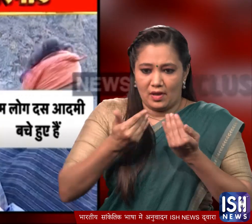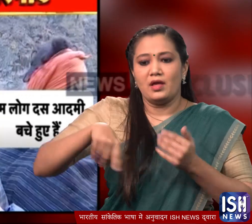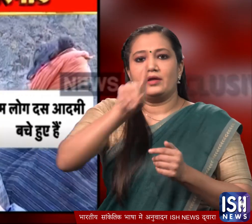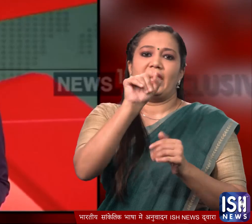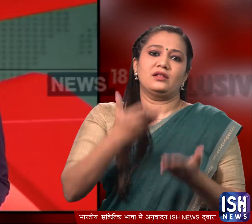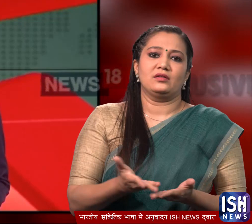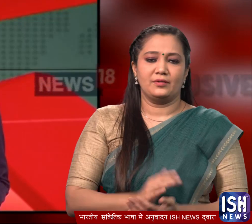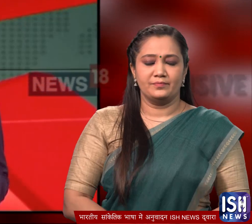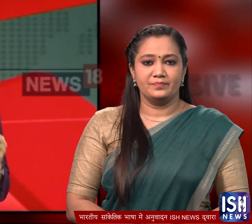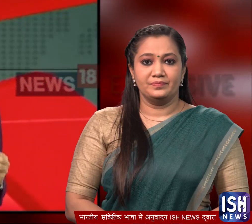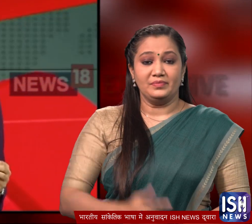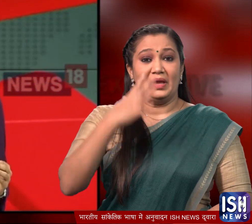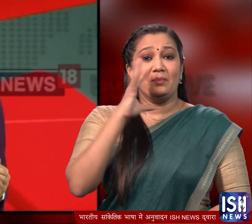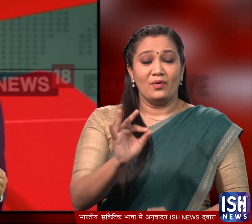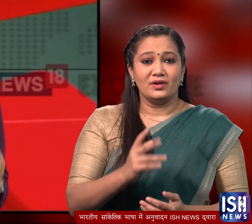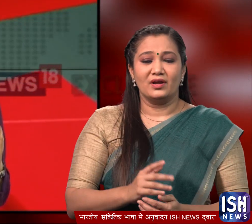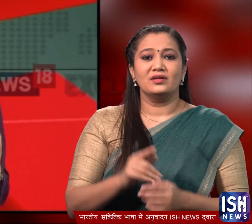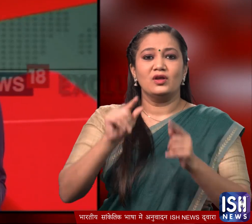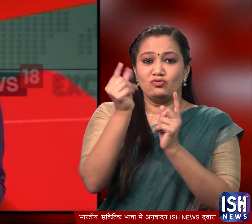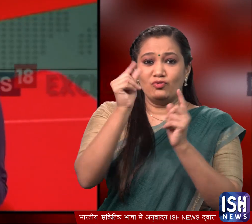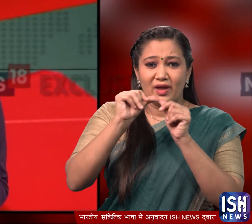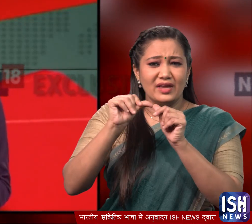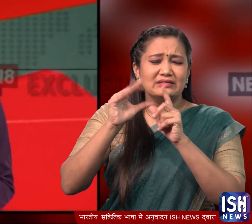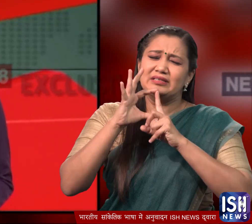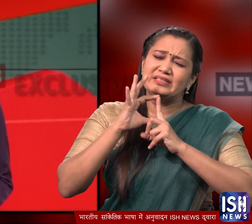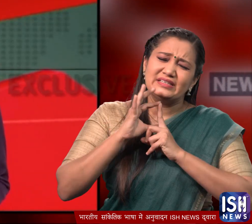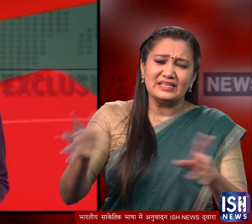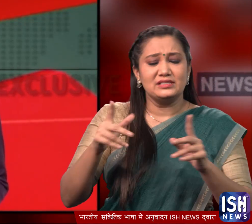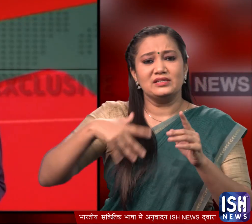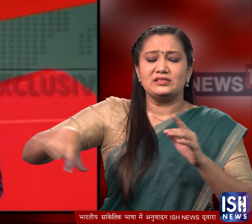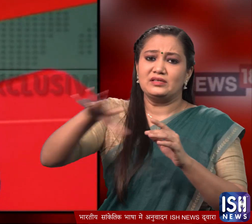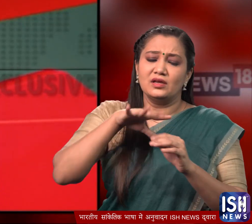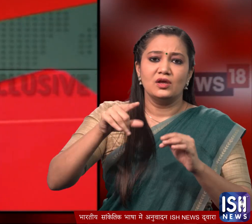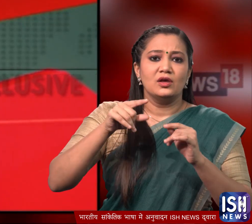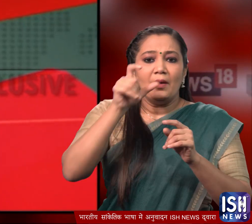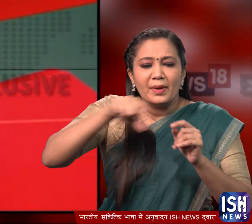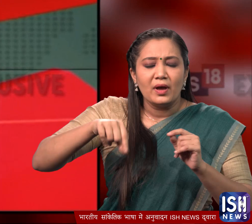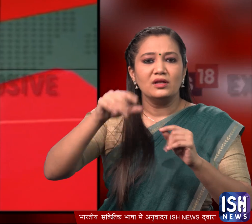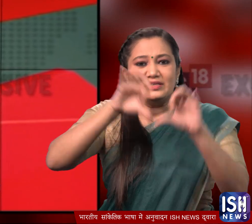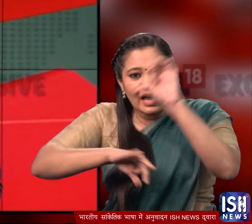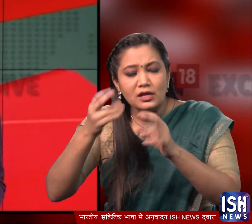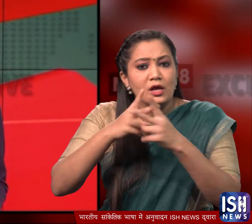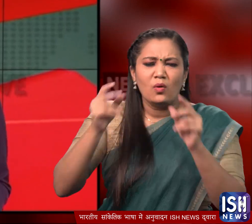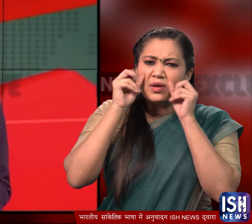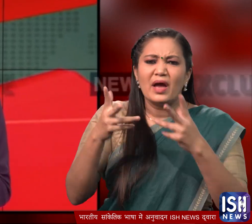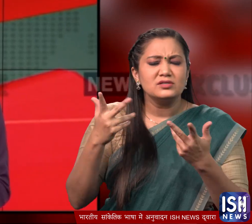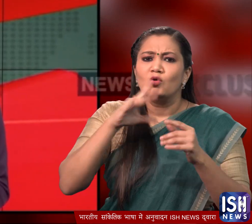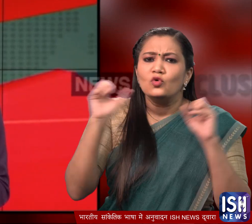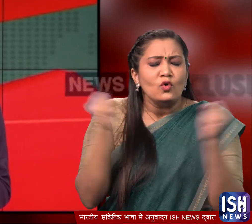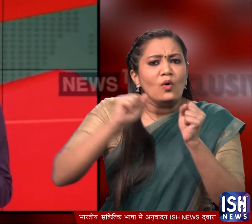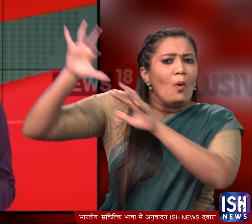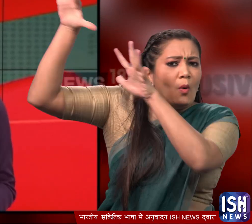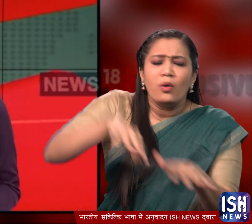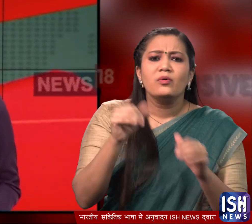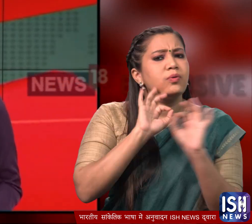बचे हुए हैं। सौभाग्य की एक बात यह है कि उत्तराखंड में ग्लेशियर टूटने की घटना से भूगर्भ वैज्ञानिक भी हैरान हैं, क्योंकि सर्दियों